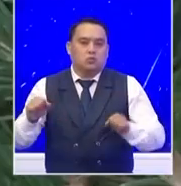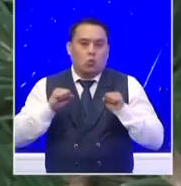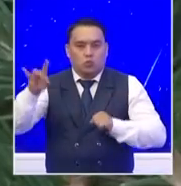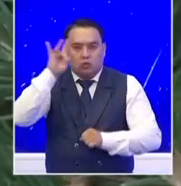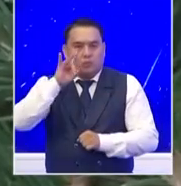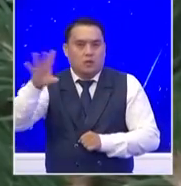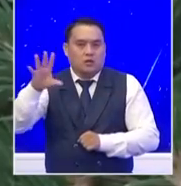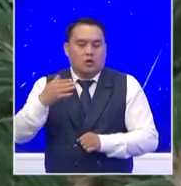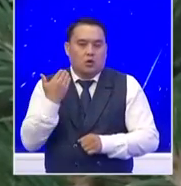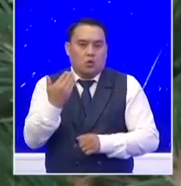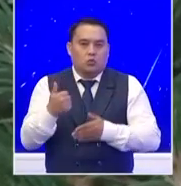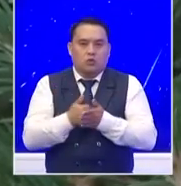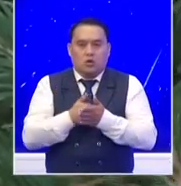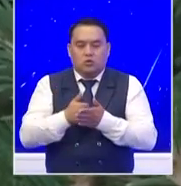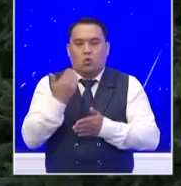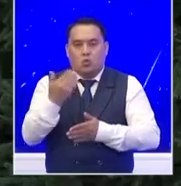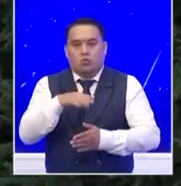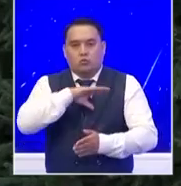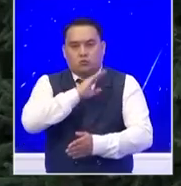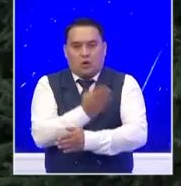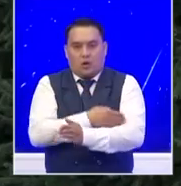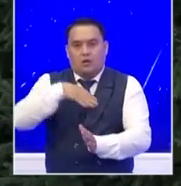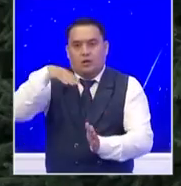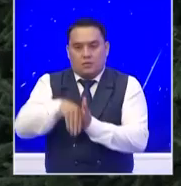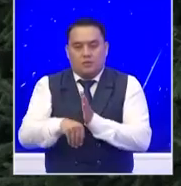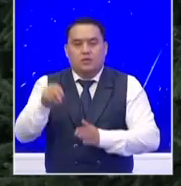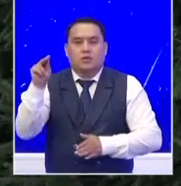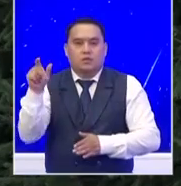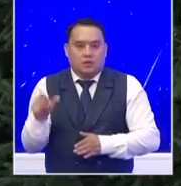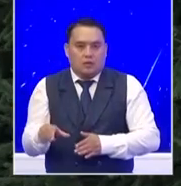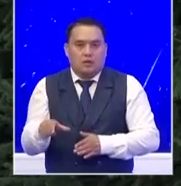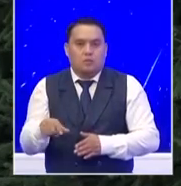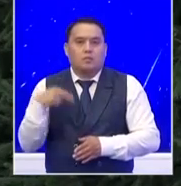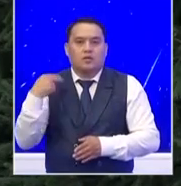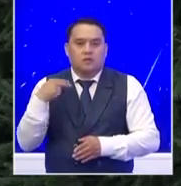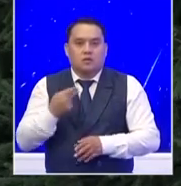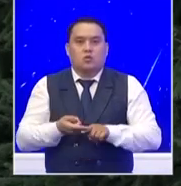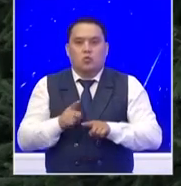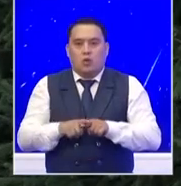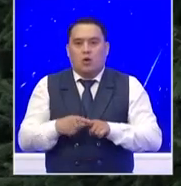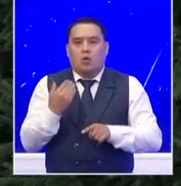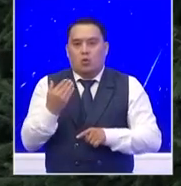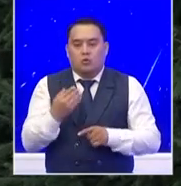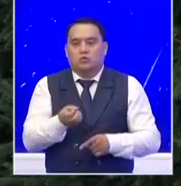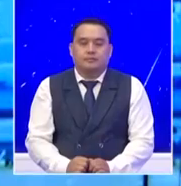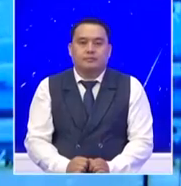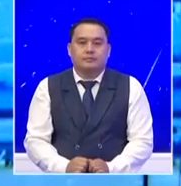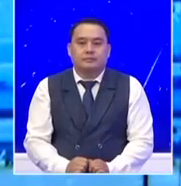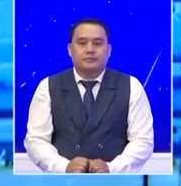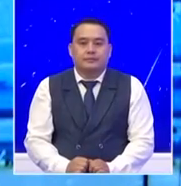үлкен жетістікке қол жеткізуіне өз үлесін еңбегін сіңірген президентіміз, сондықтан да оксилердің денсаулығы жақсы болып